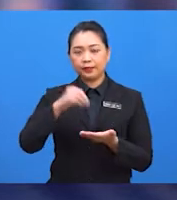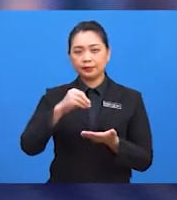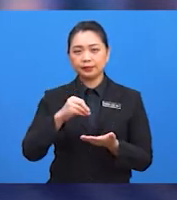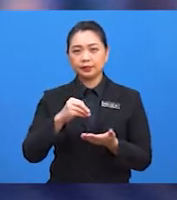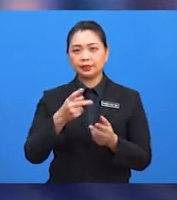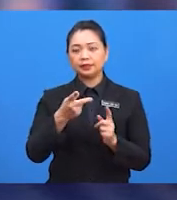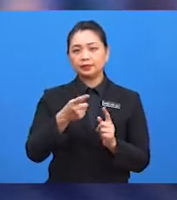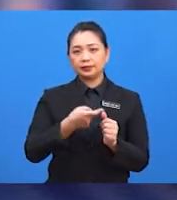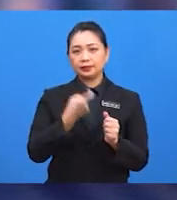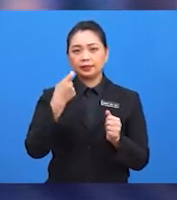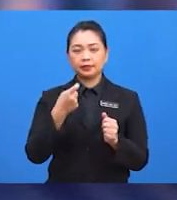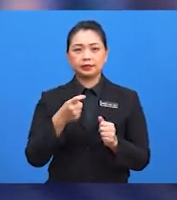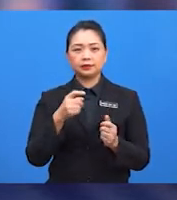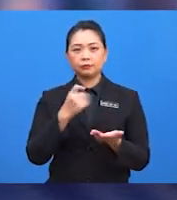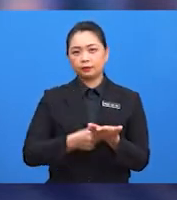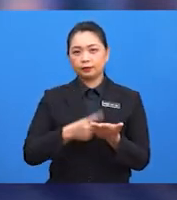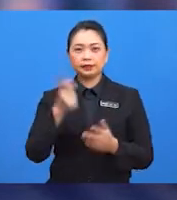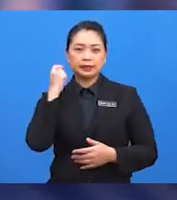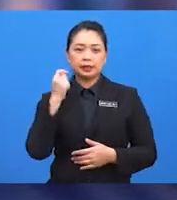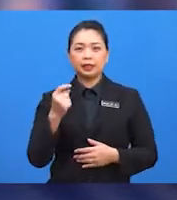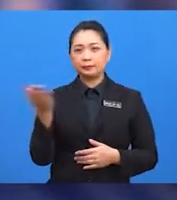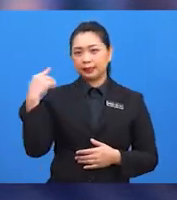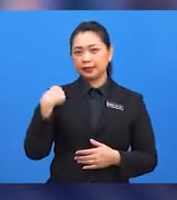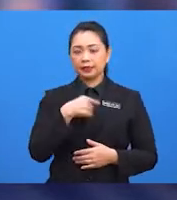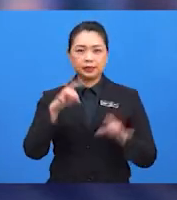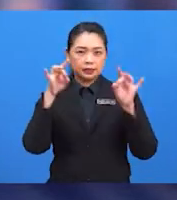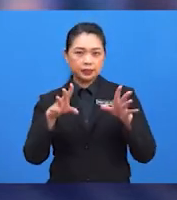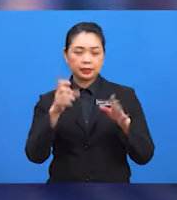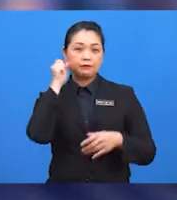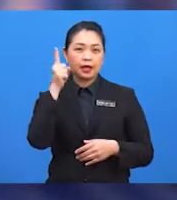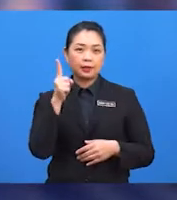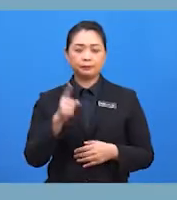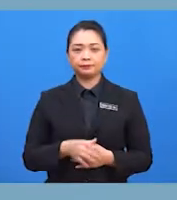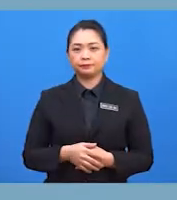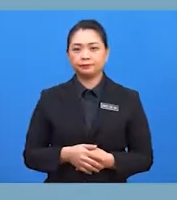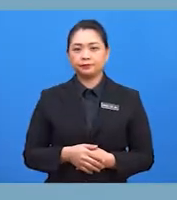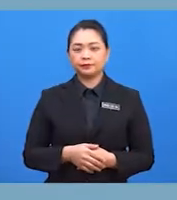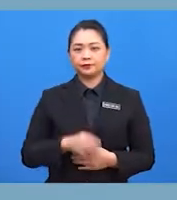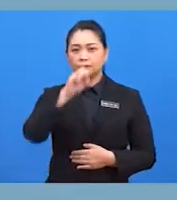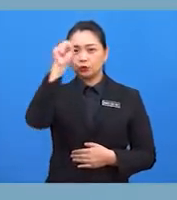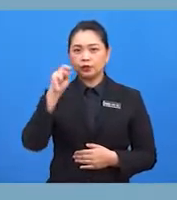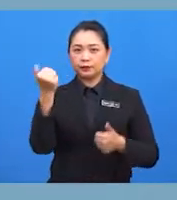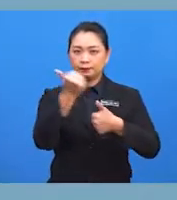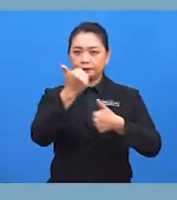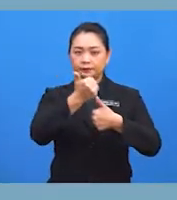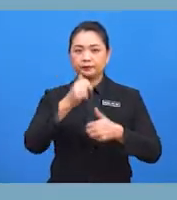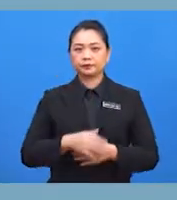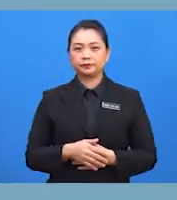forum itu tadi. Oleh itu, mari kita menguji kefahaman masing-masing. Soalan yang